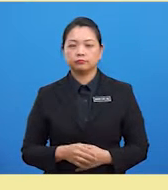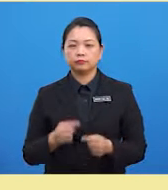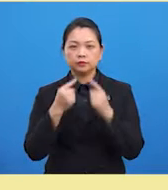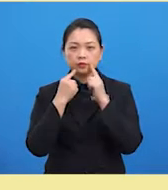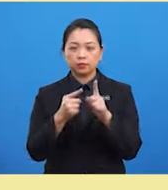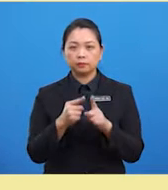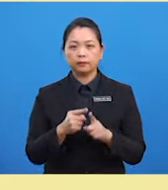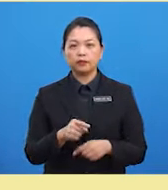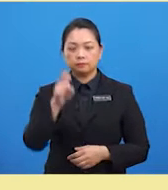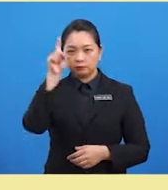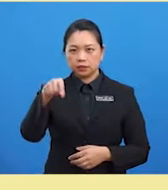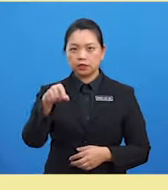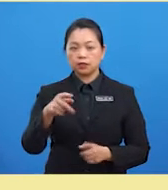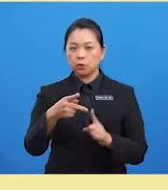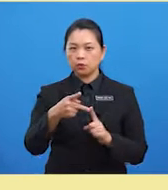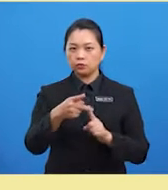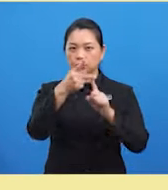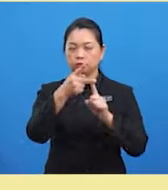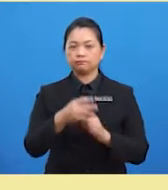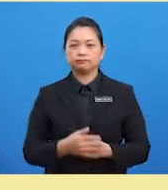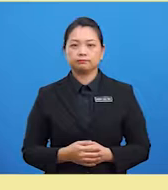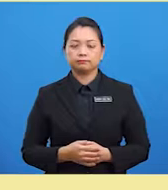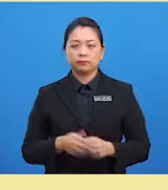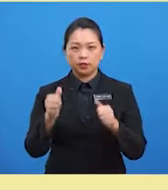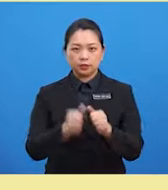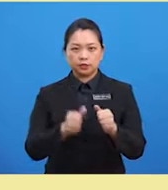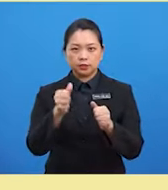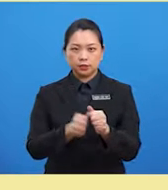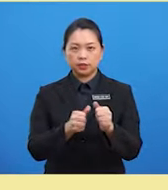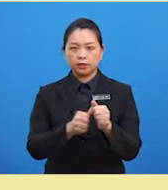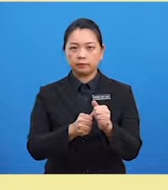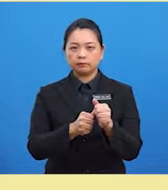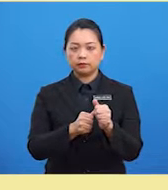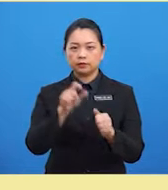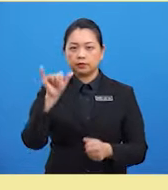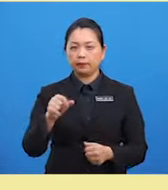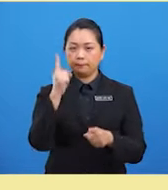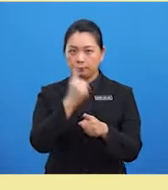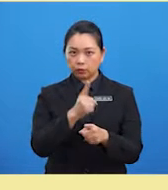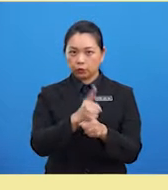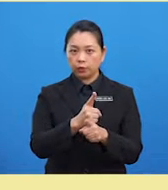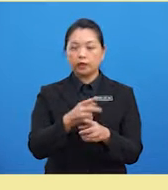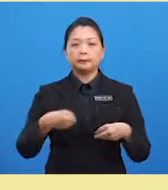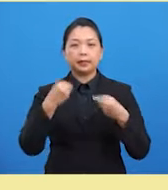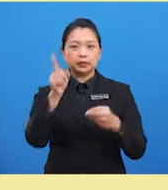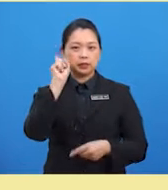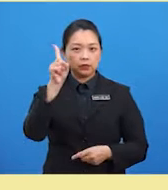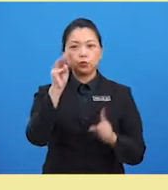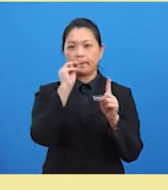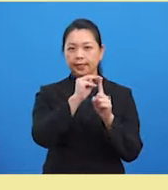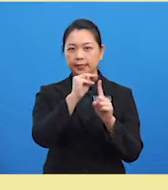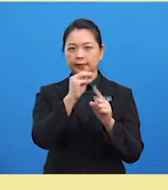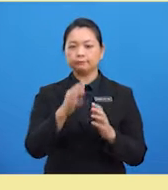fakta khusus. Setiap fakta yang betul diberi satu markah.